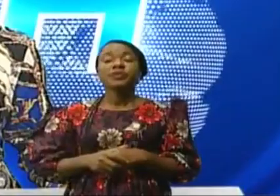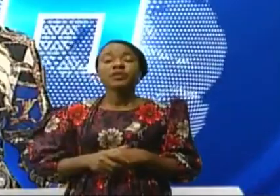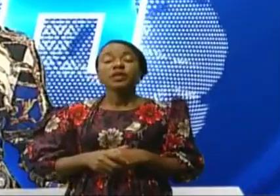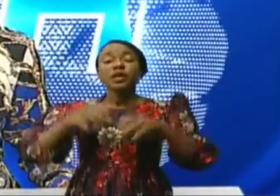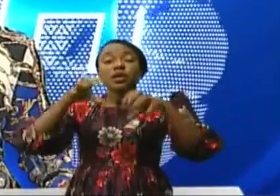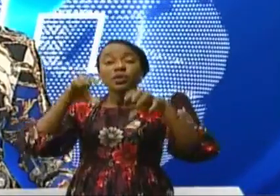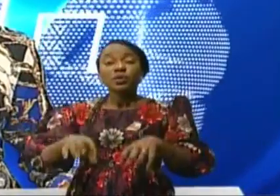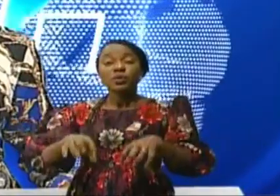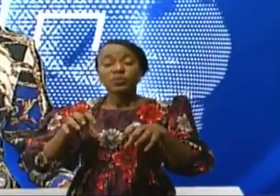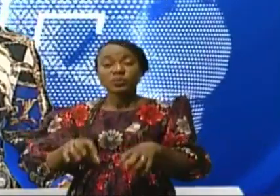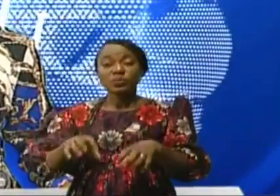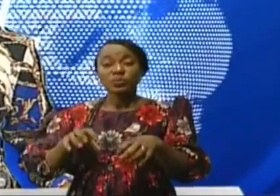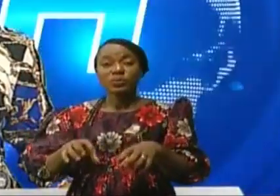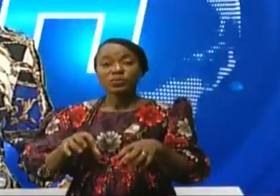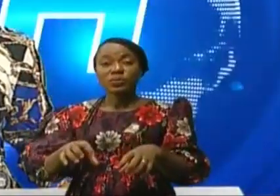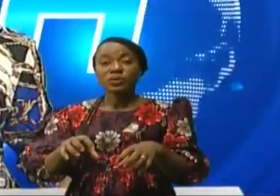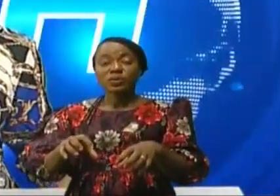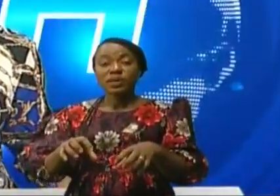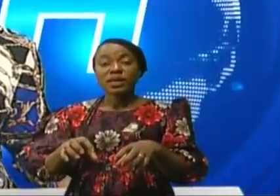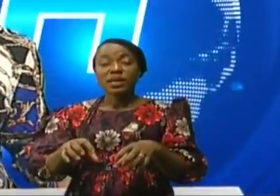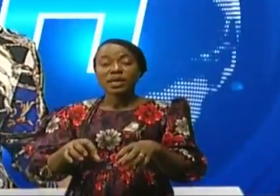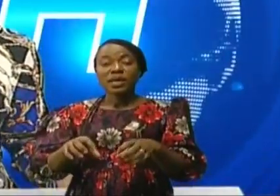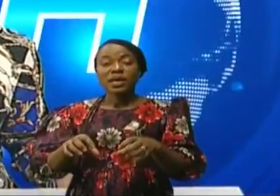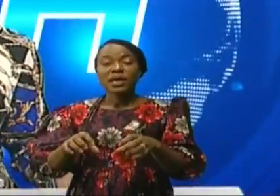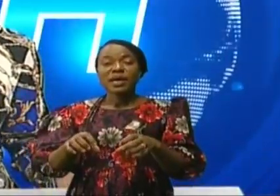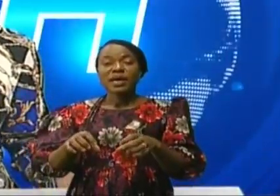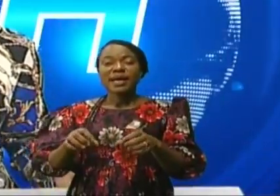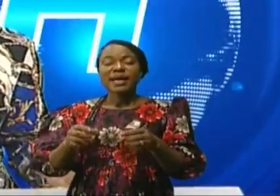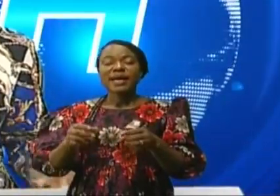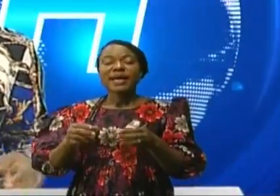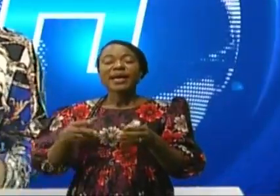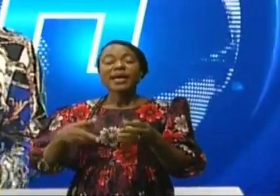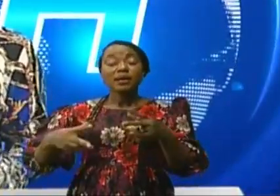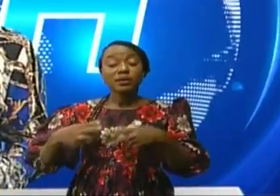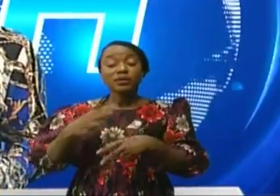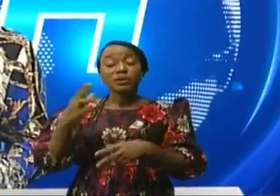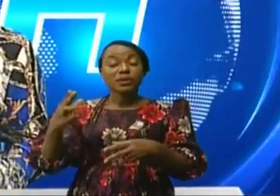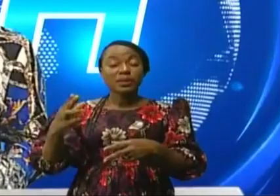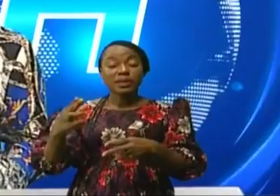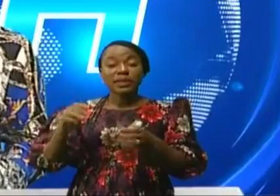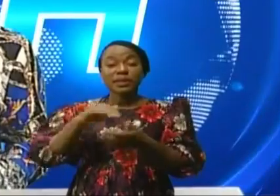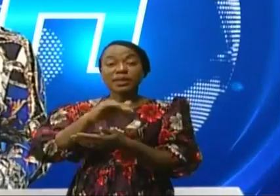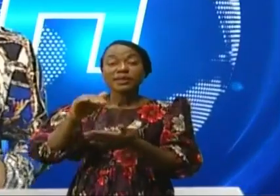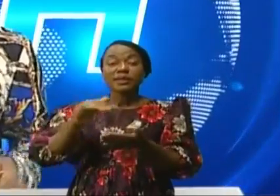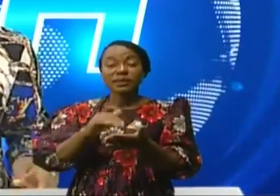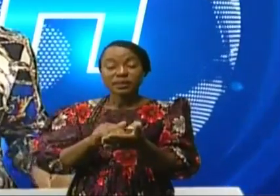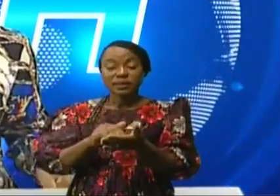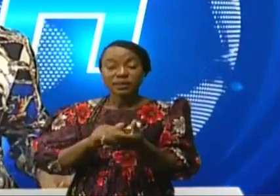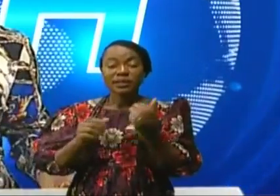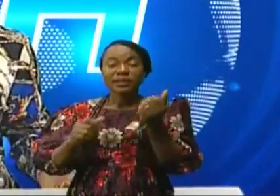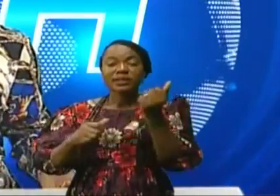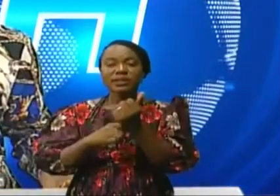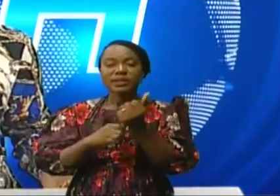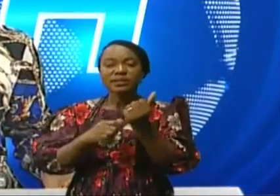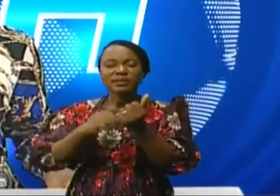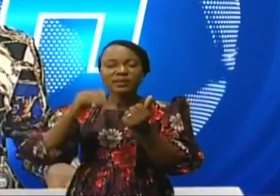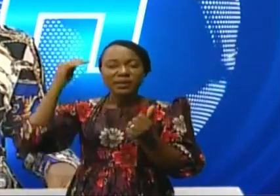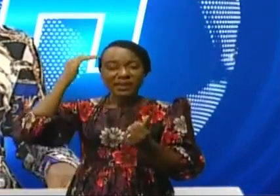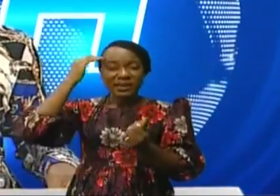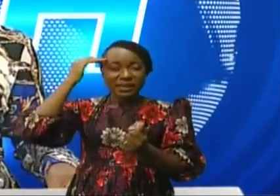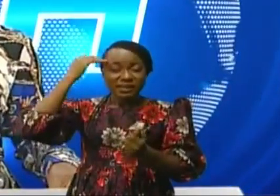Congo Tissement a inauguré un nouveau centre pour les enfants autistes du district de la Tchangou. Le ministre des Affaires